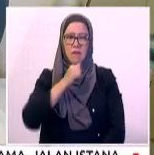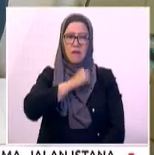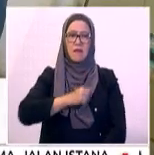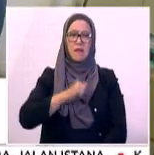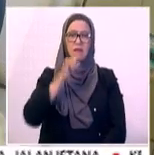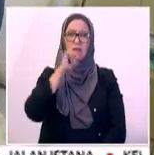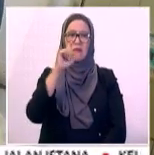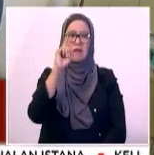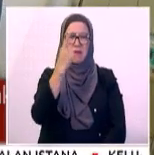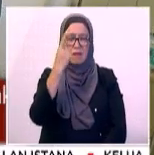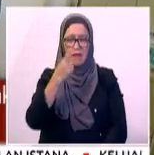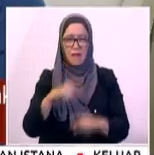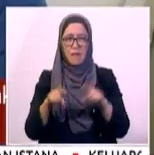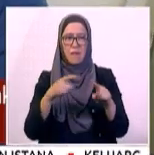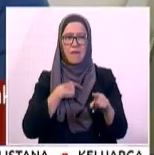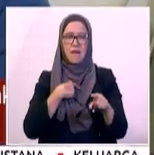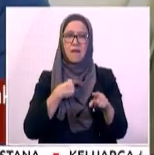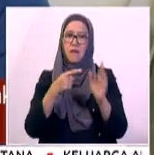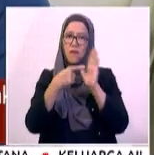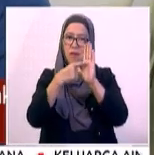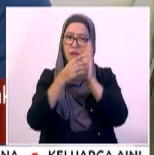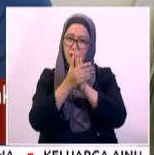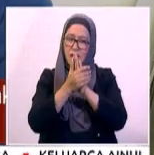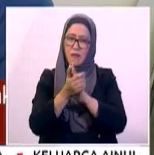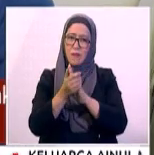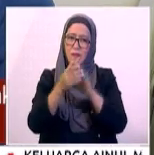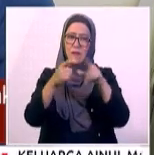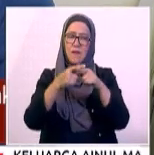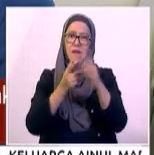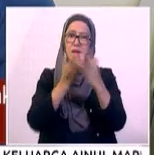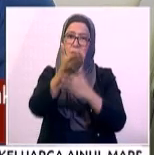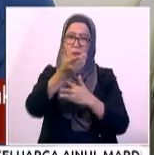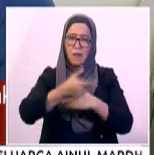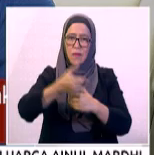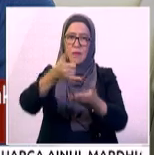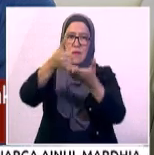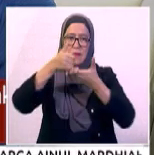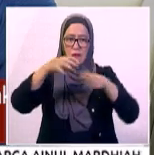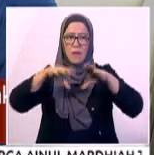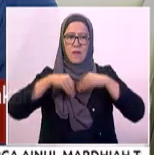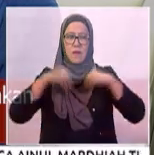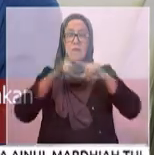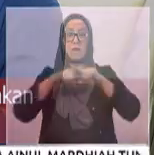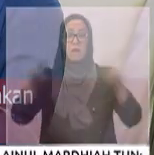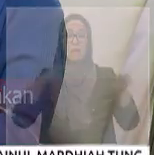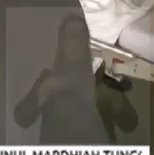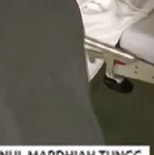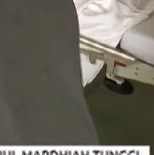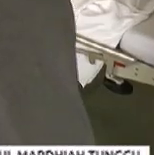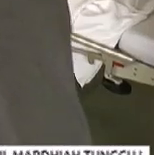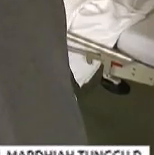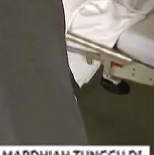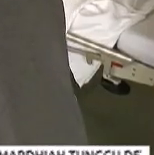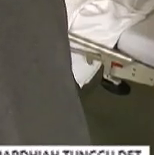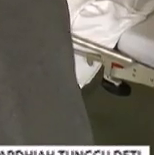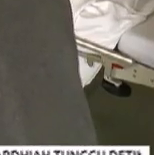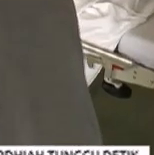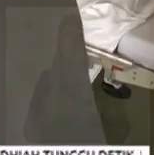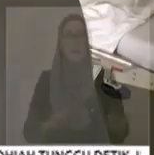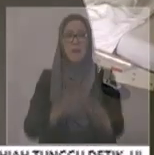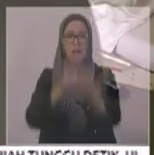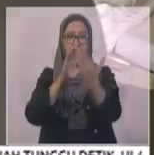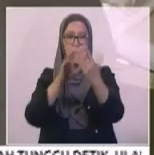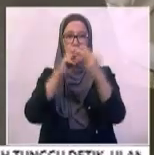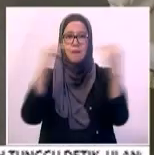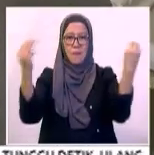pada anugerah yang diterima, tetapi aspek pengaruh selebriti itu sendiri terhadap masyarakat. Baru-baru ini, satu program